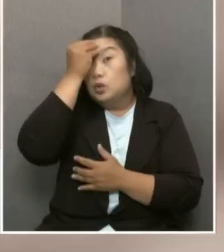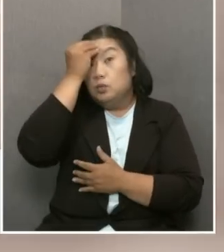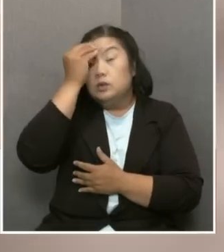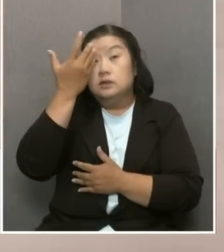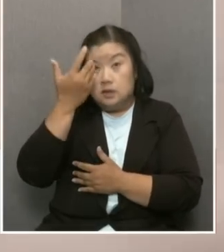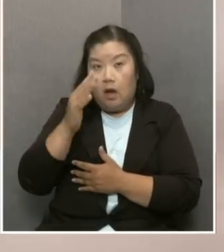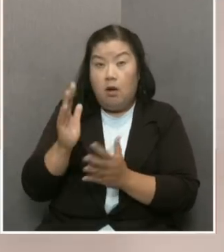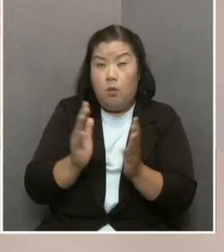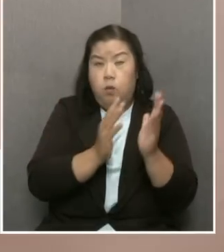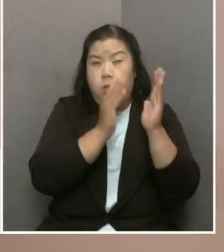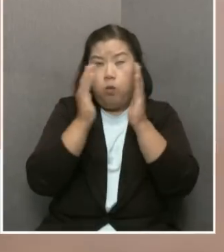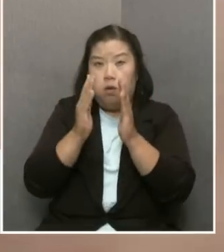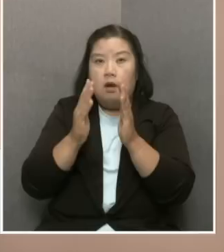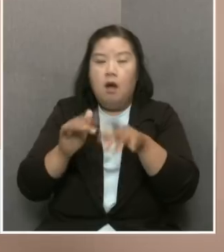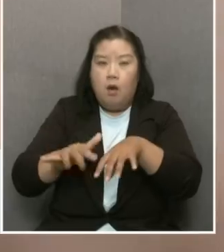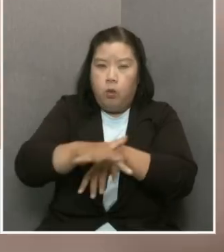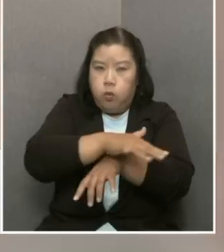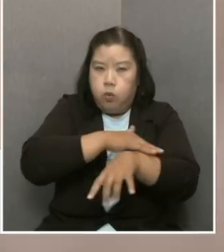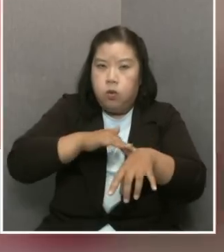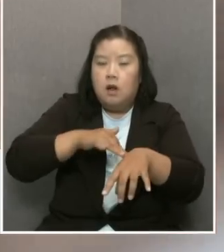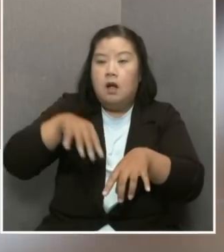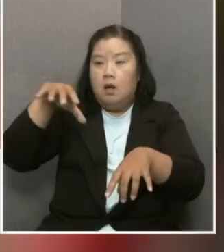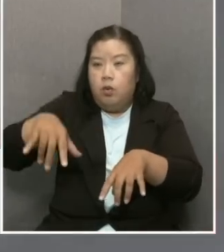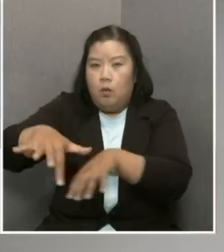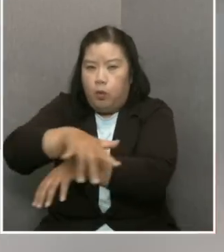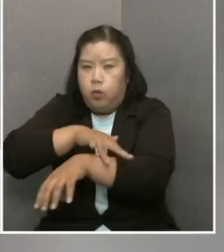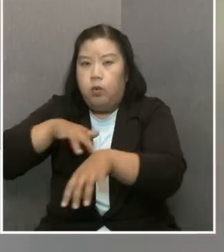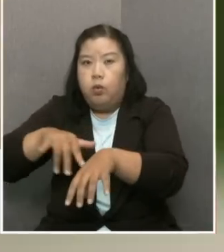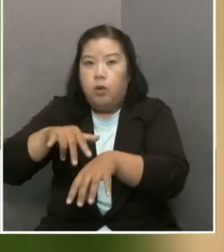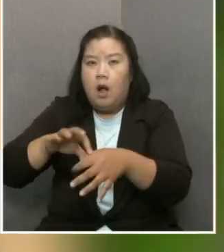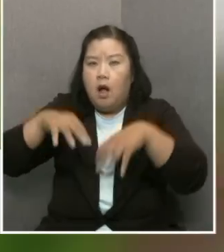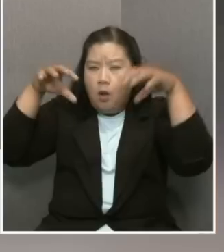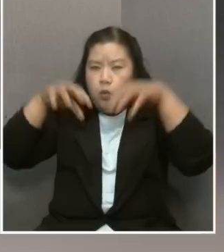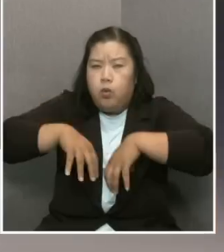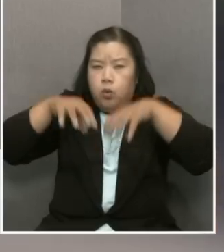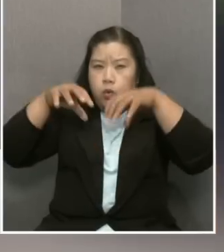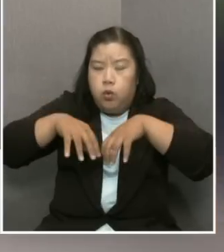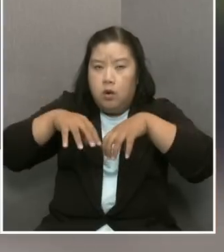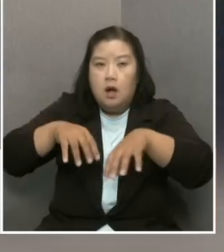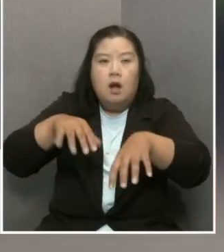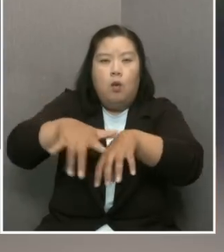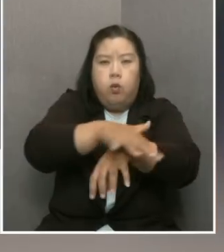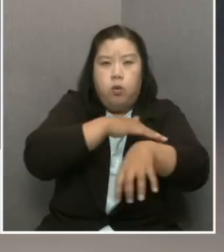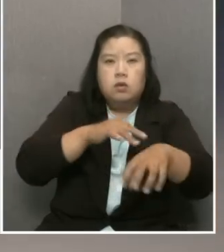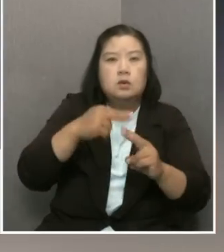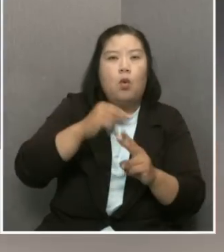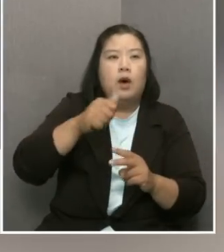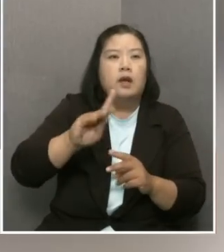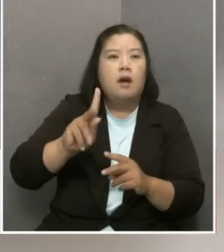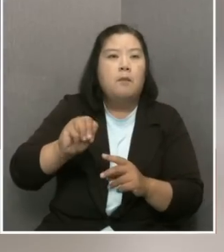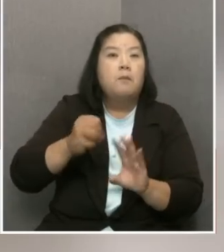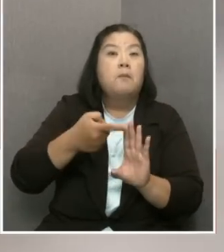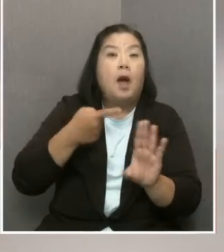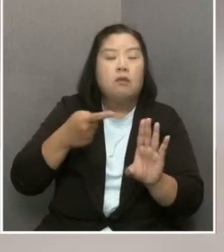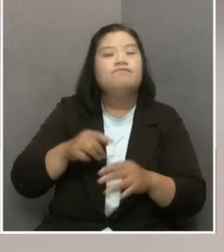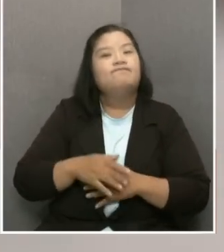ไปทั่วเกาะหลักฮอนชูนำฝนมรสุมไปตกหนักที่จังหวัดโทโตริไปจนถึงจังหวัดโอกายามะทำให้2จังหวั